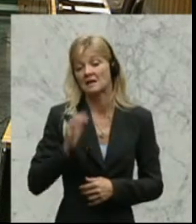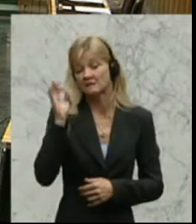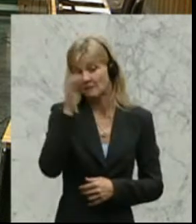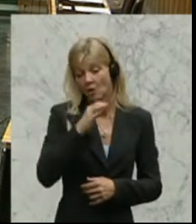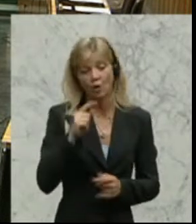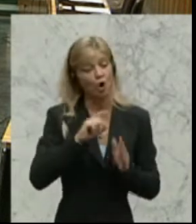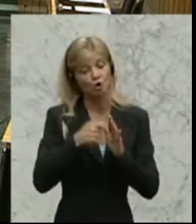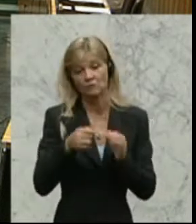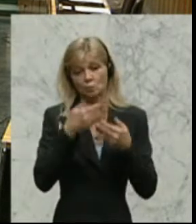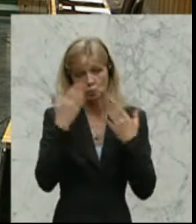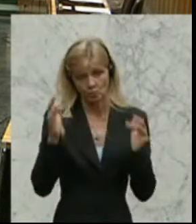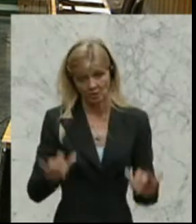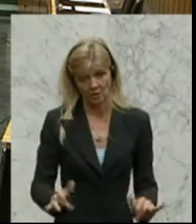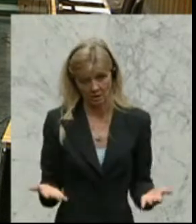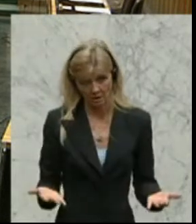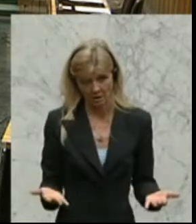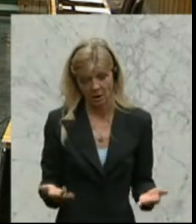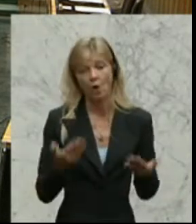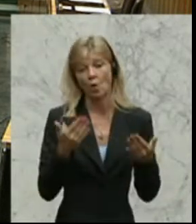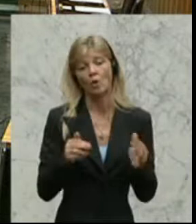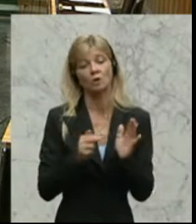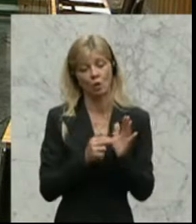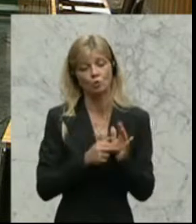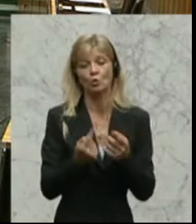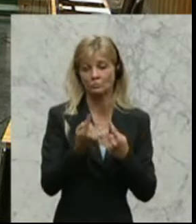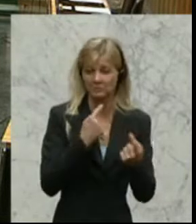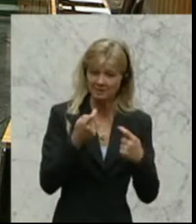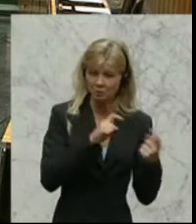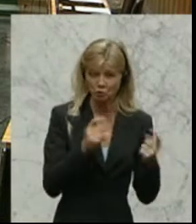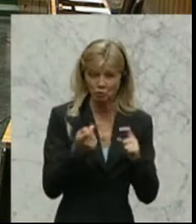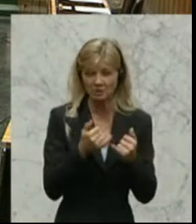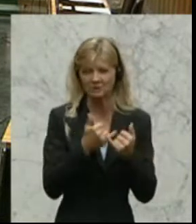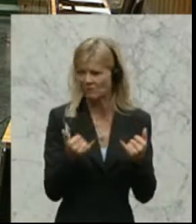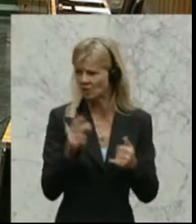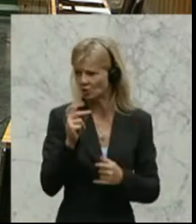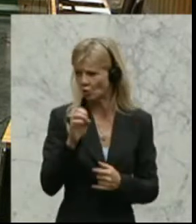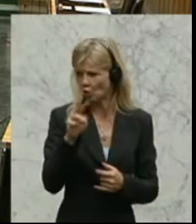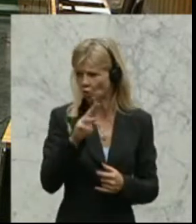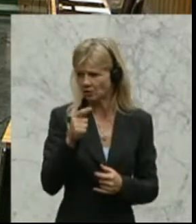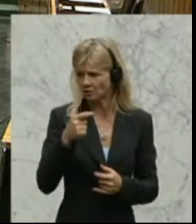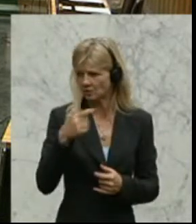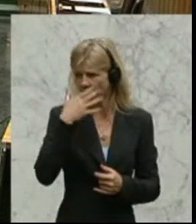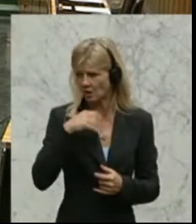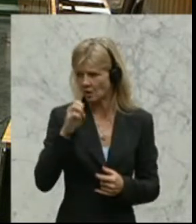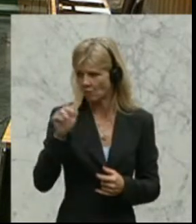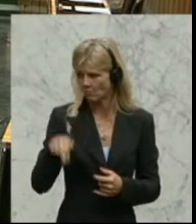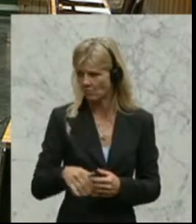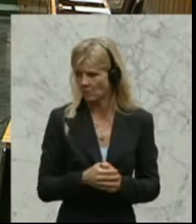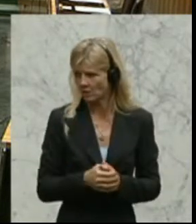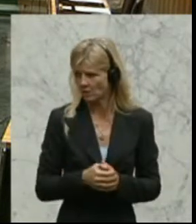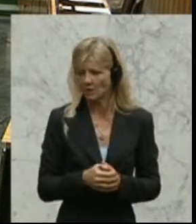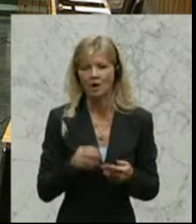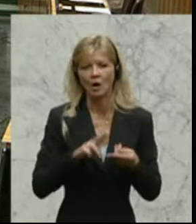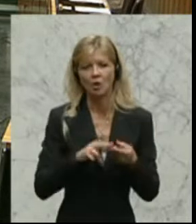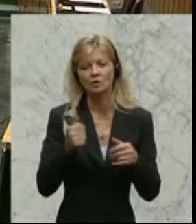über das Dorotheum als Beispiel unterhalten. Beispiel Nummer zwei, Inserate der öffentlichen Hand. Das muss mir mal jemand erklären, warum die